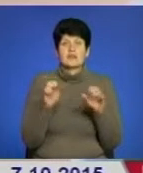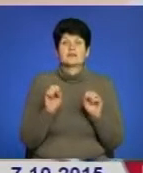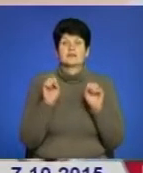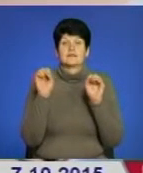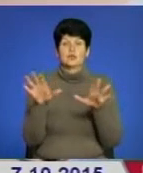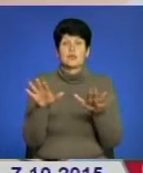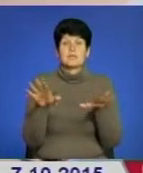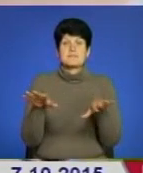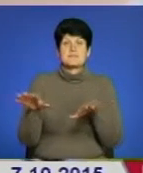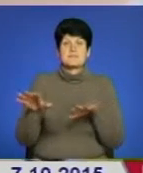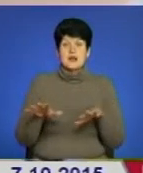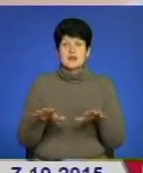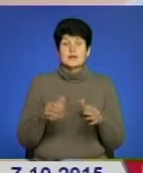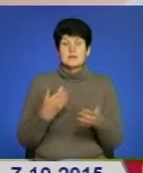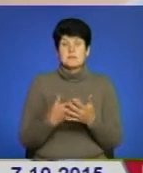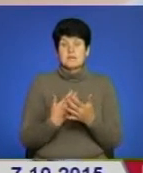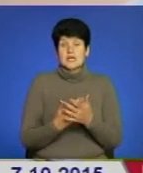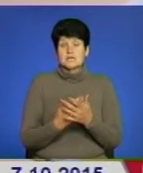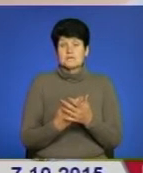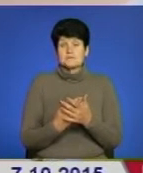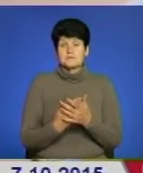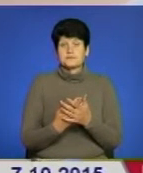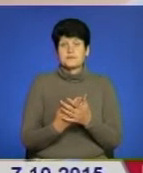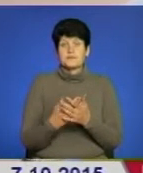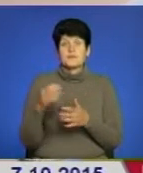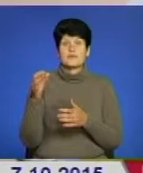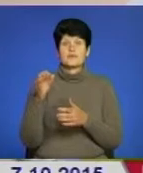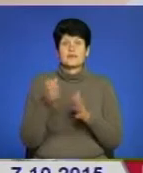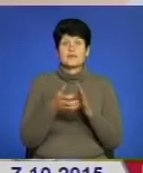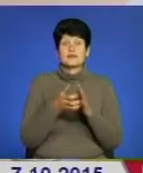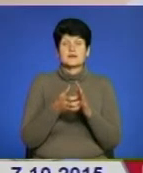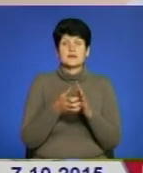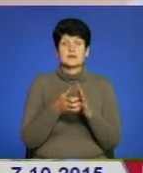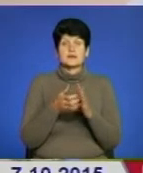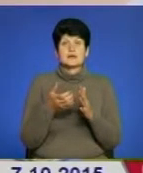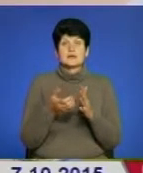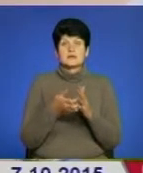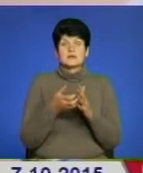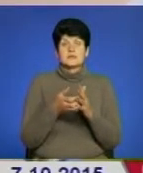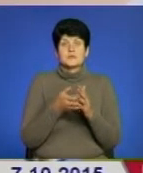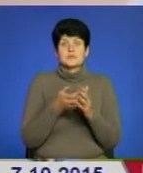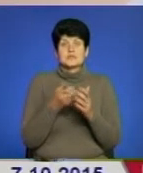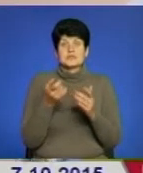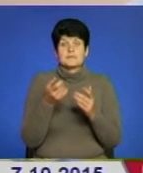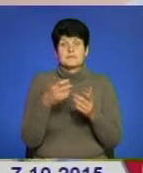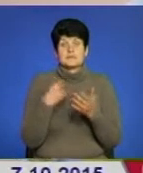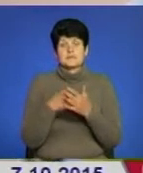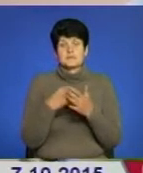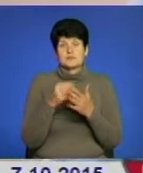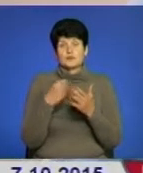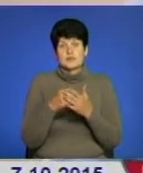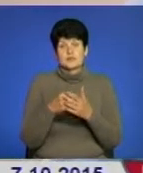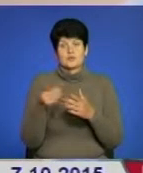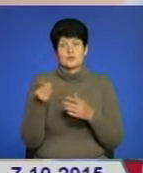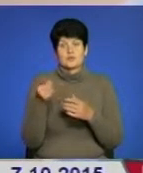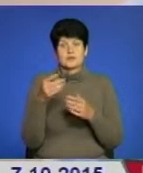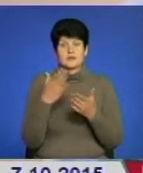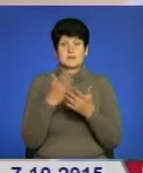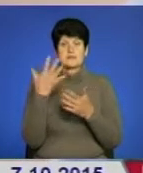місця. І от, наприклад, профіцит бюджету міста Тернополя за перше півріччя 2015 року склав 55 мільйонів